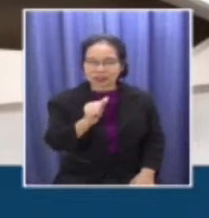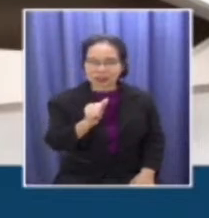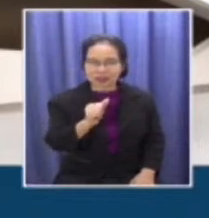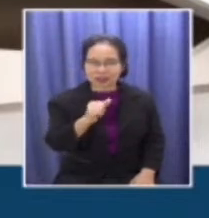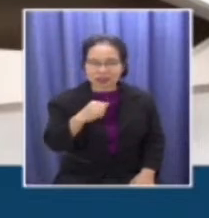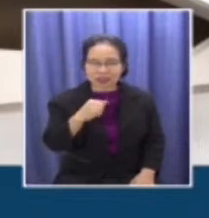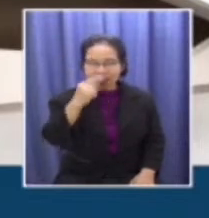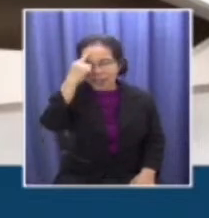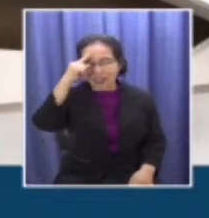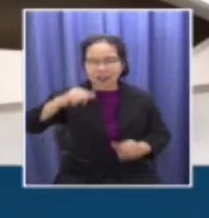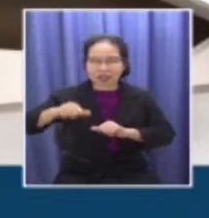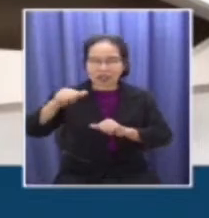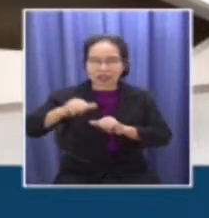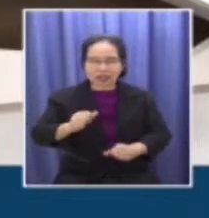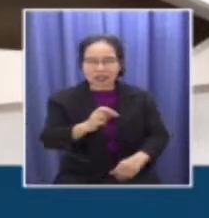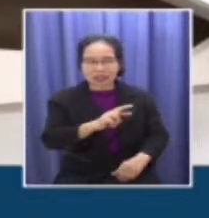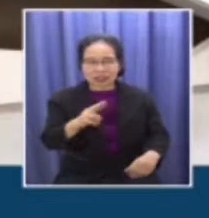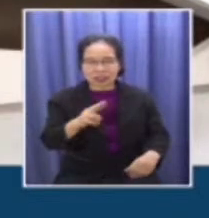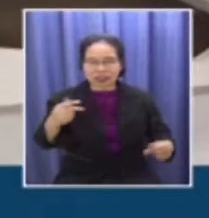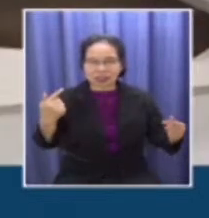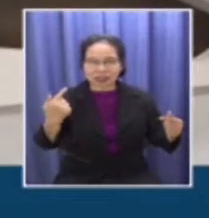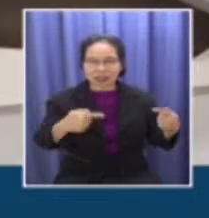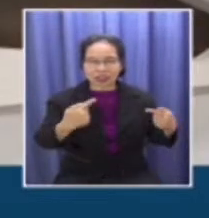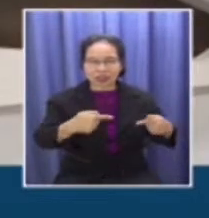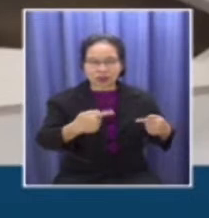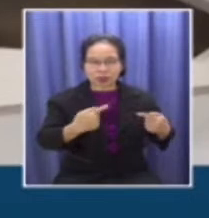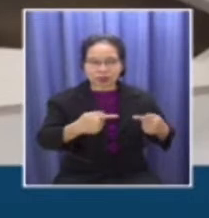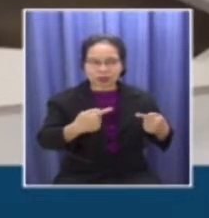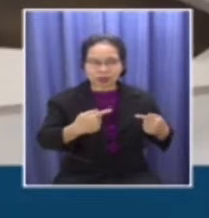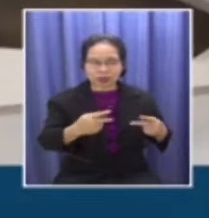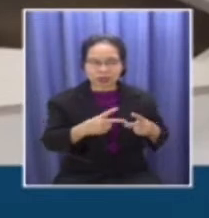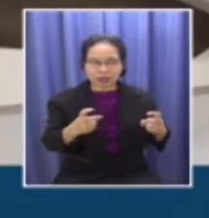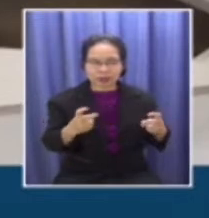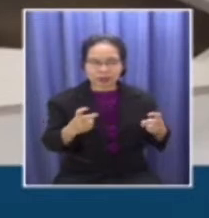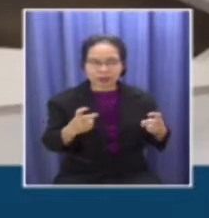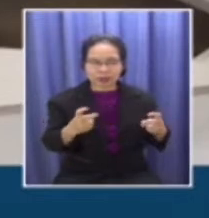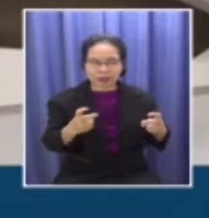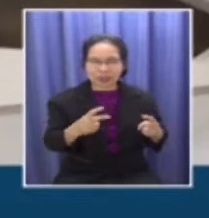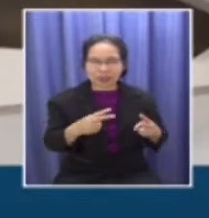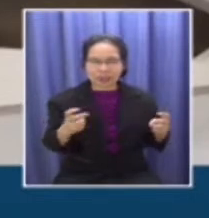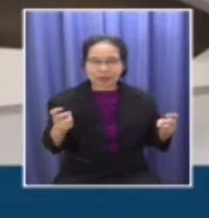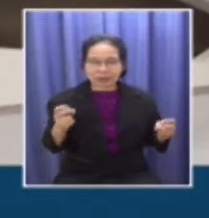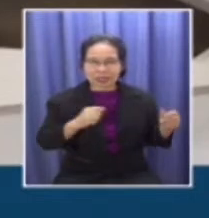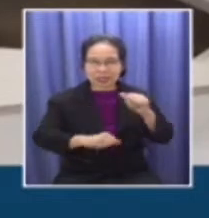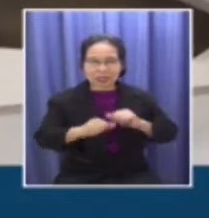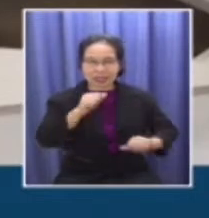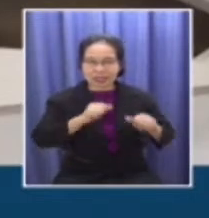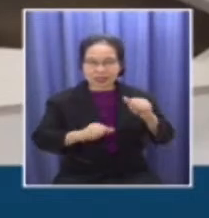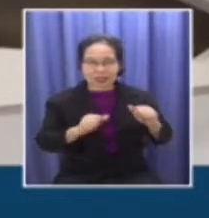anya de beje de ya twɛ ne twerɛ kronkron mu mpo wadie na sa mpo nyansa sem no